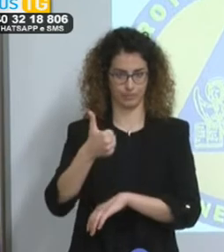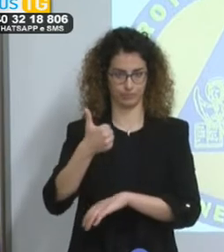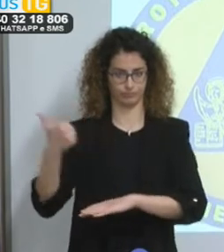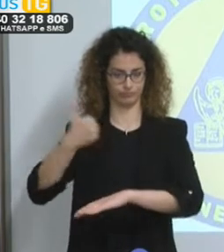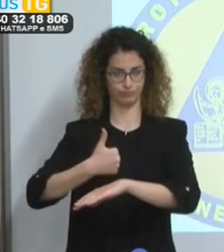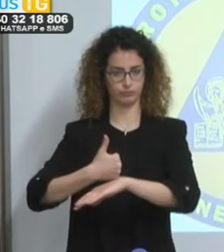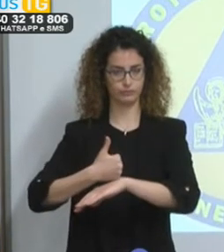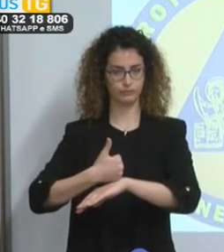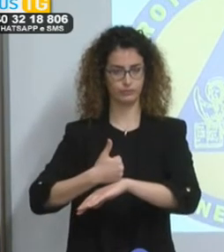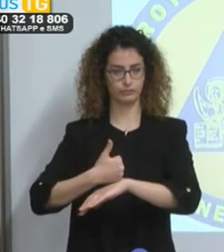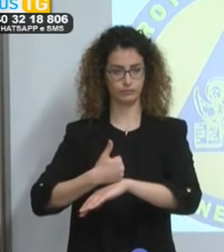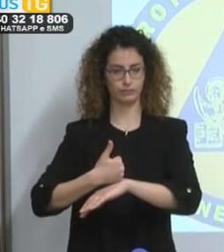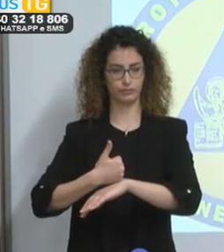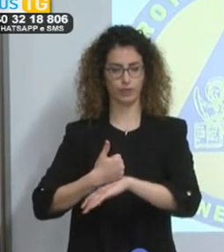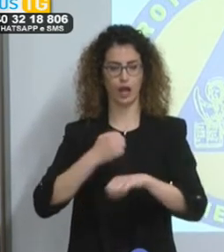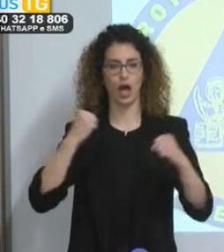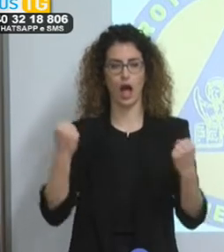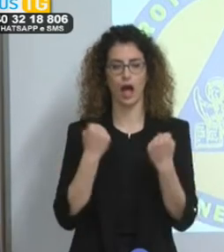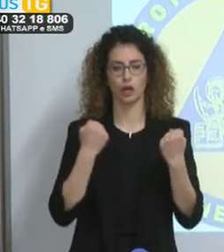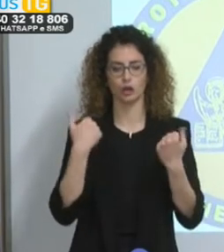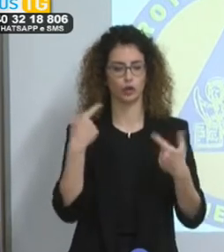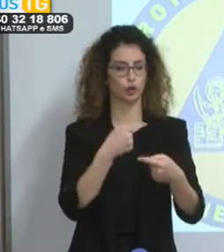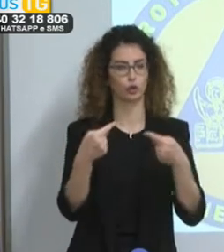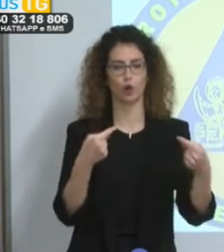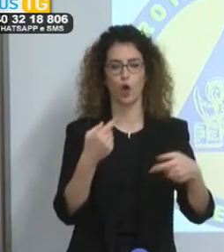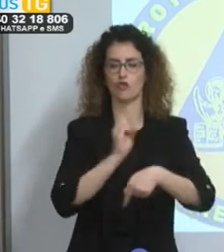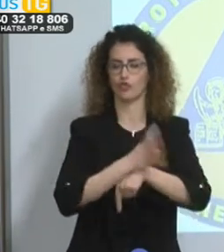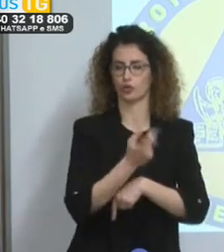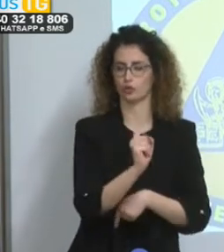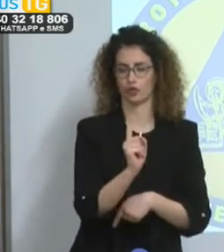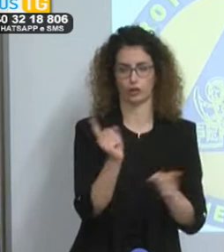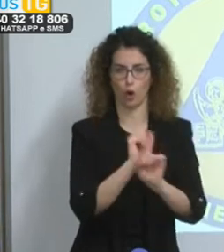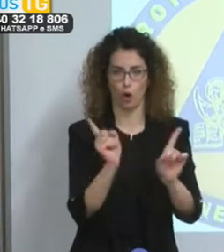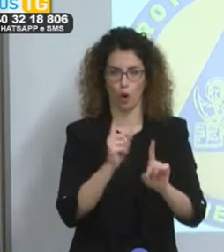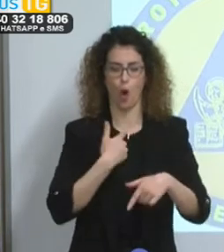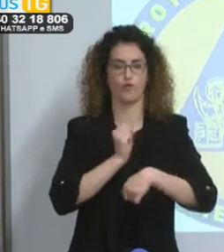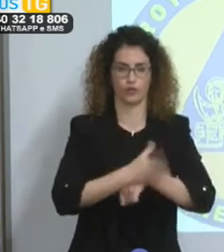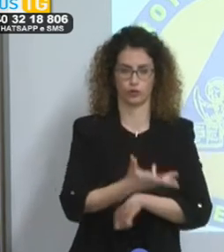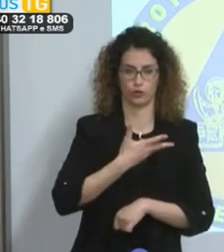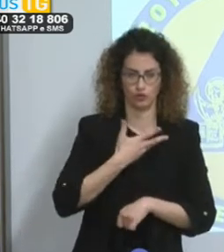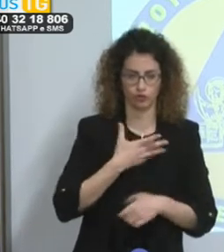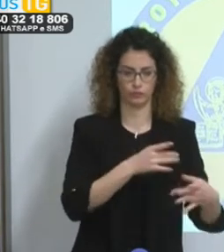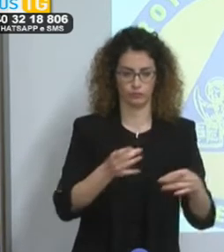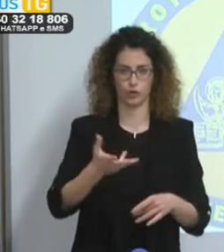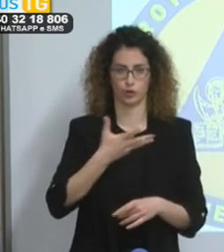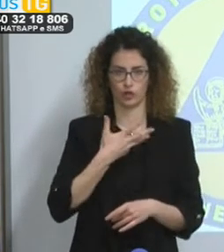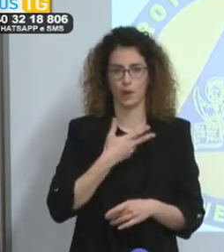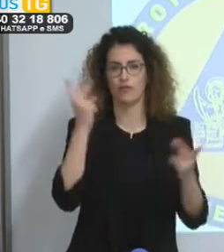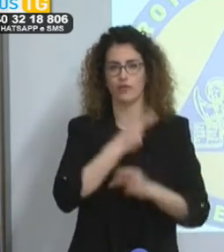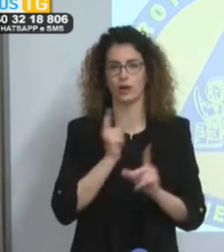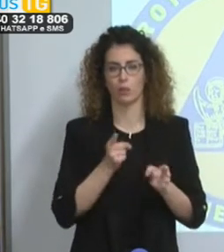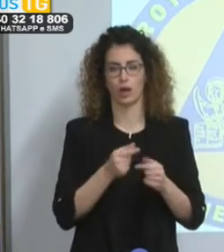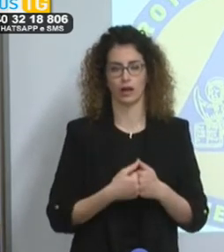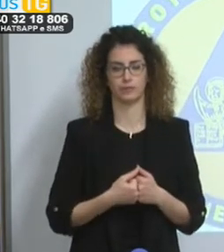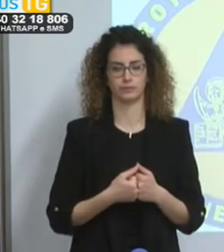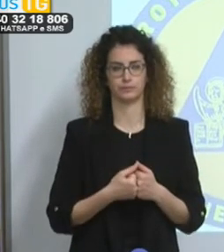Non c'è nessuna azione di negazione, che sia chiaro, il virus c'è, l'infezione c'è, però è altrettanto vero che ormai